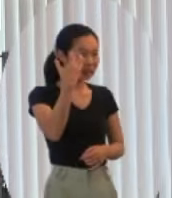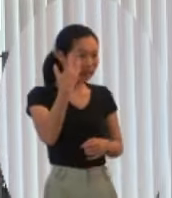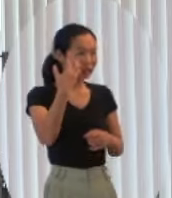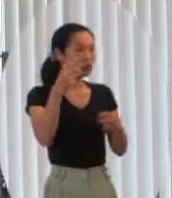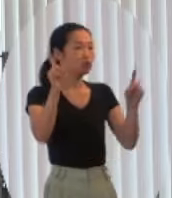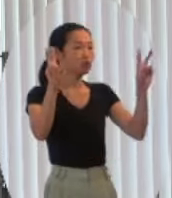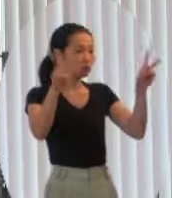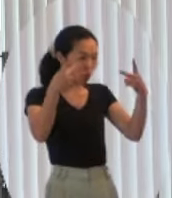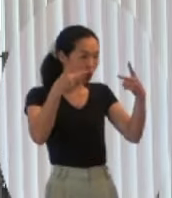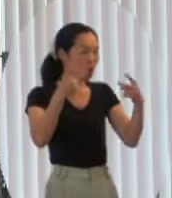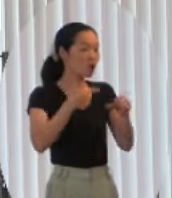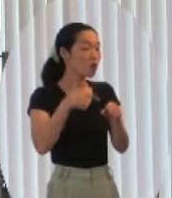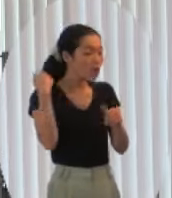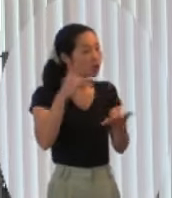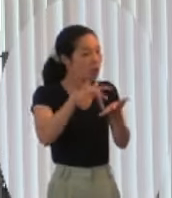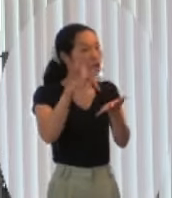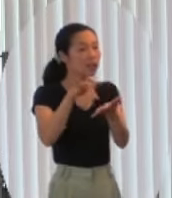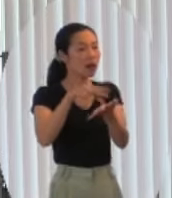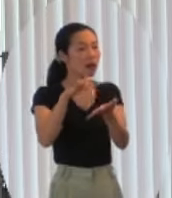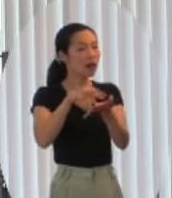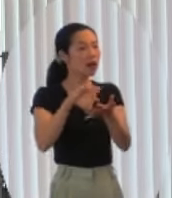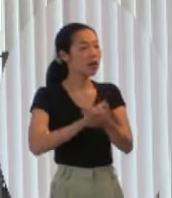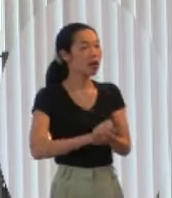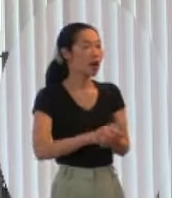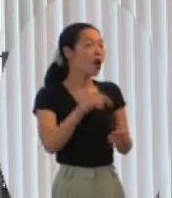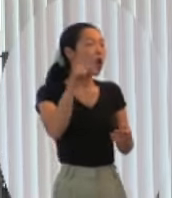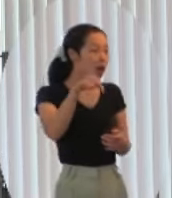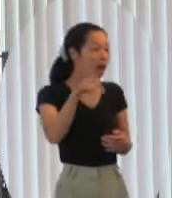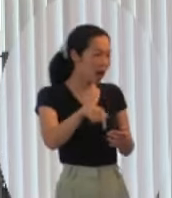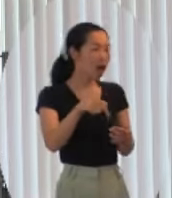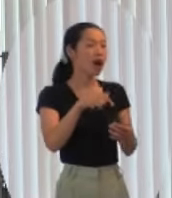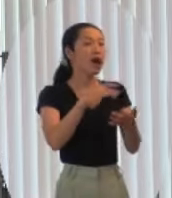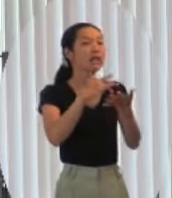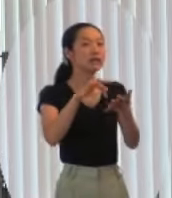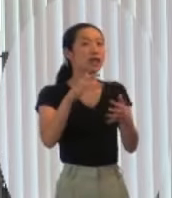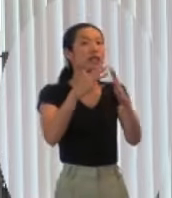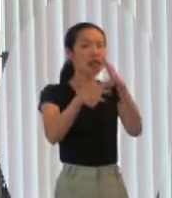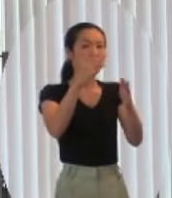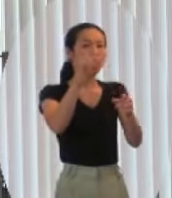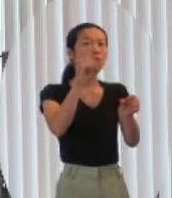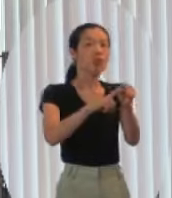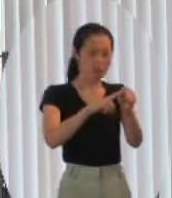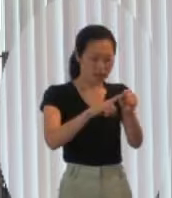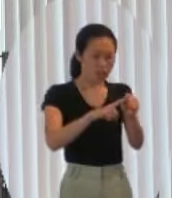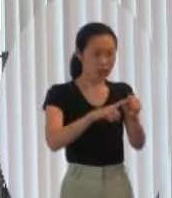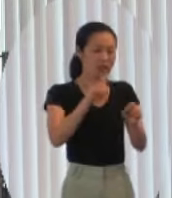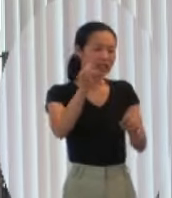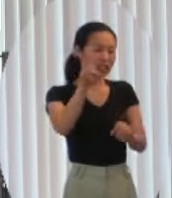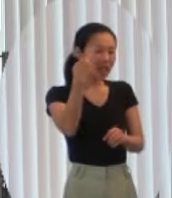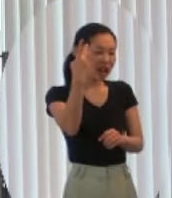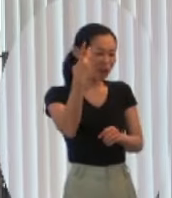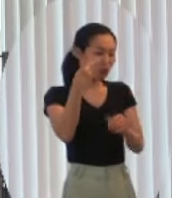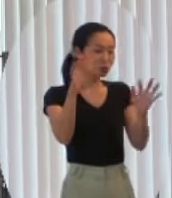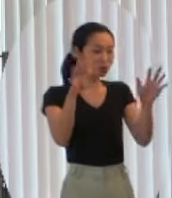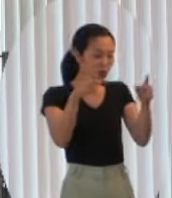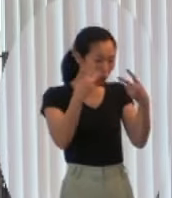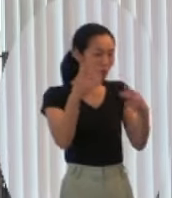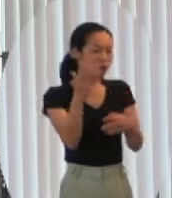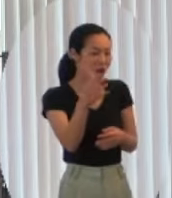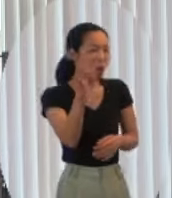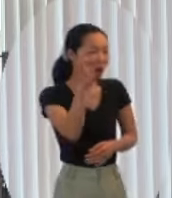が戦争のために使われている、使われ続けている。毎年200兆円近いお金が戦争のために使われ続けている。